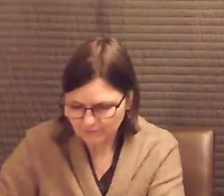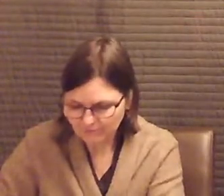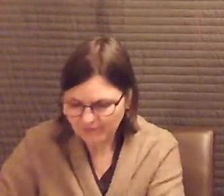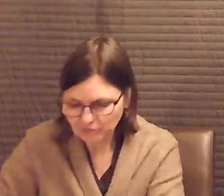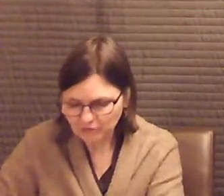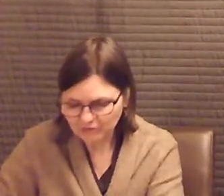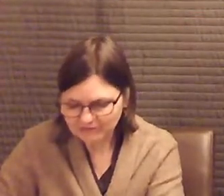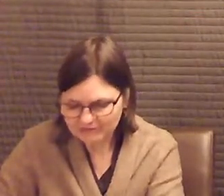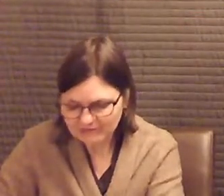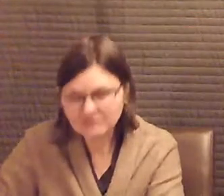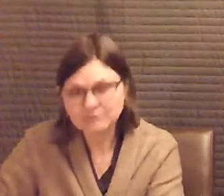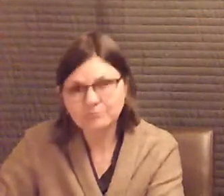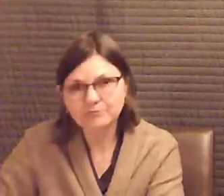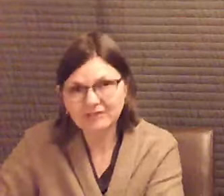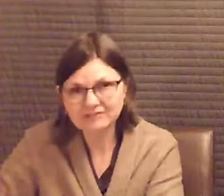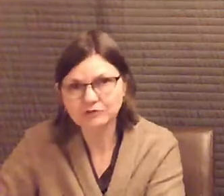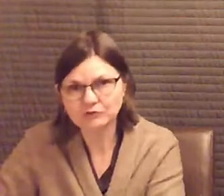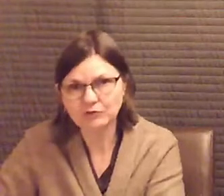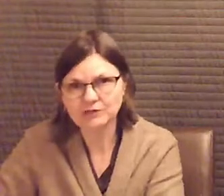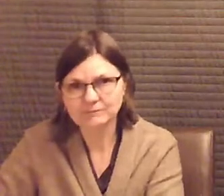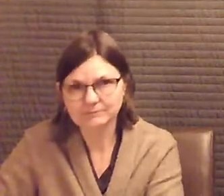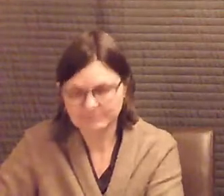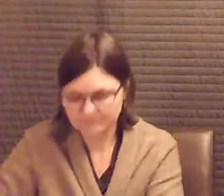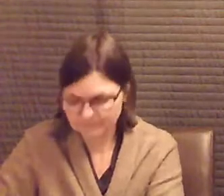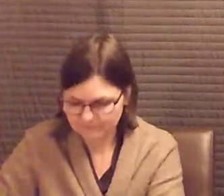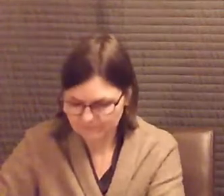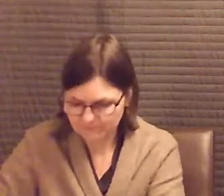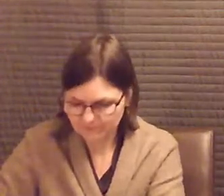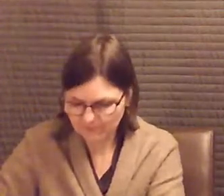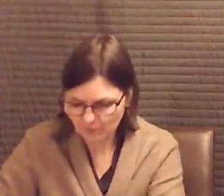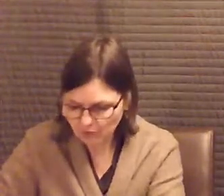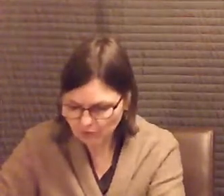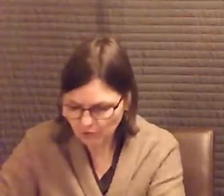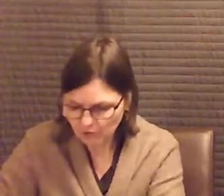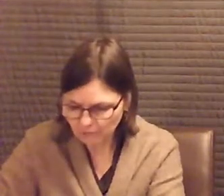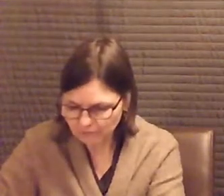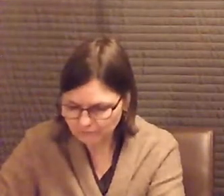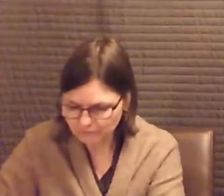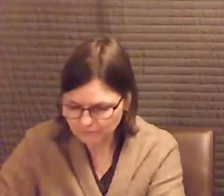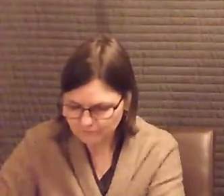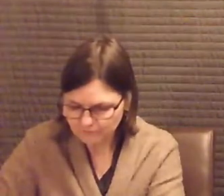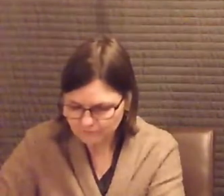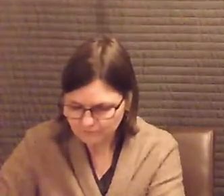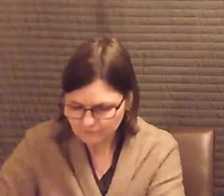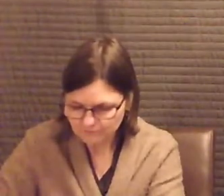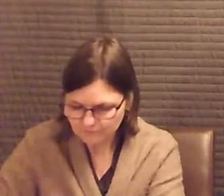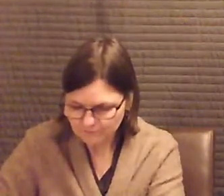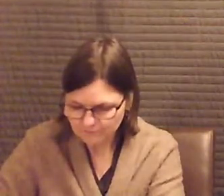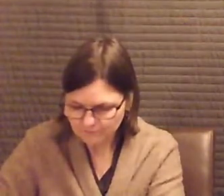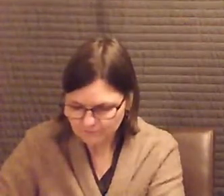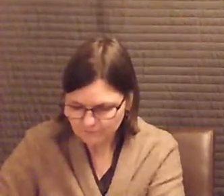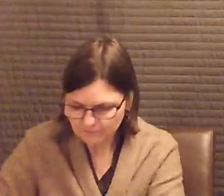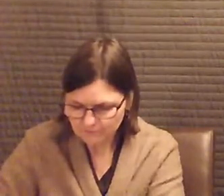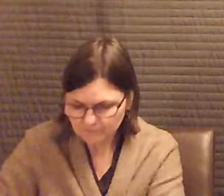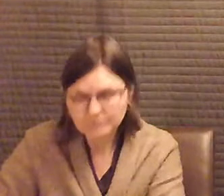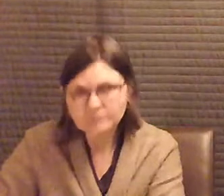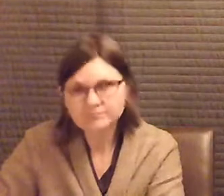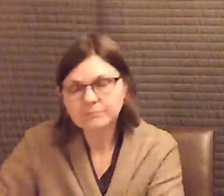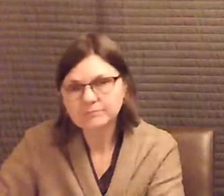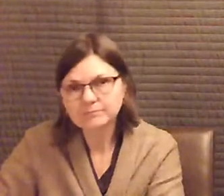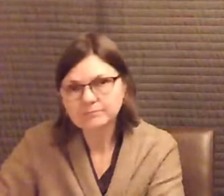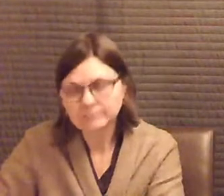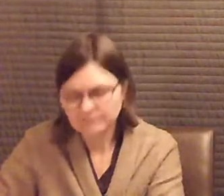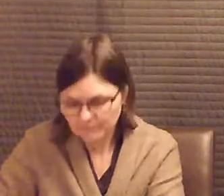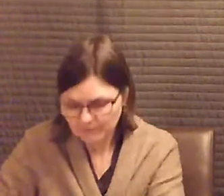waar zult niet bevestigd lambie leer ongeloof capes mijn familie